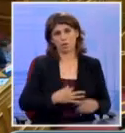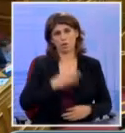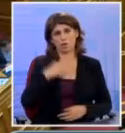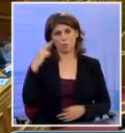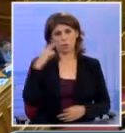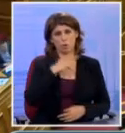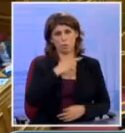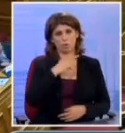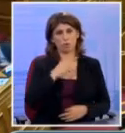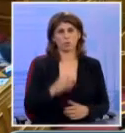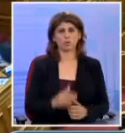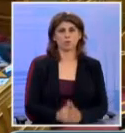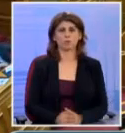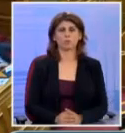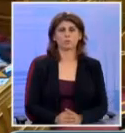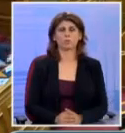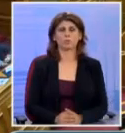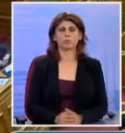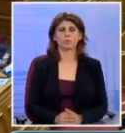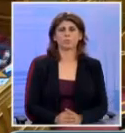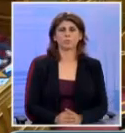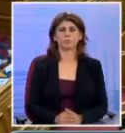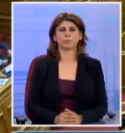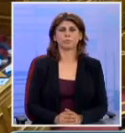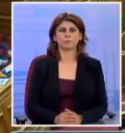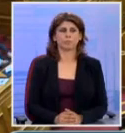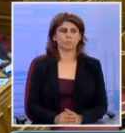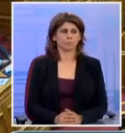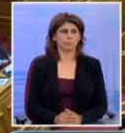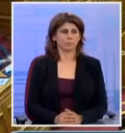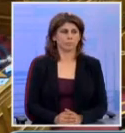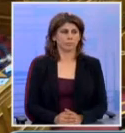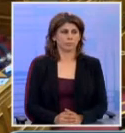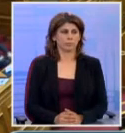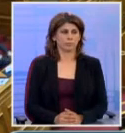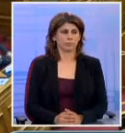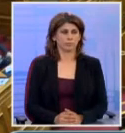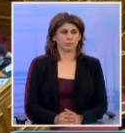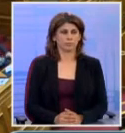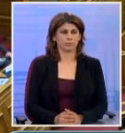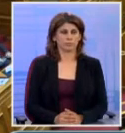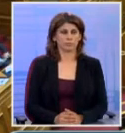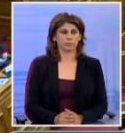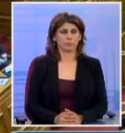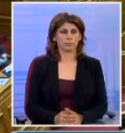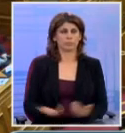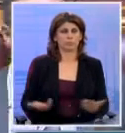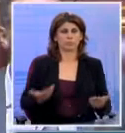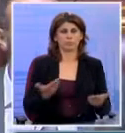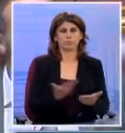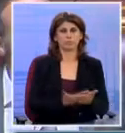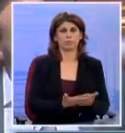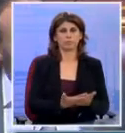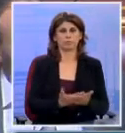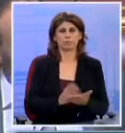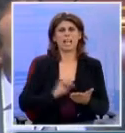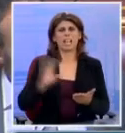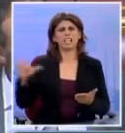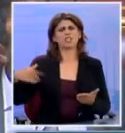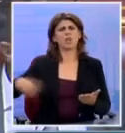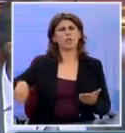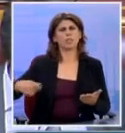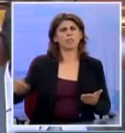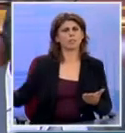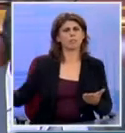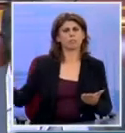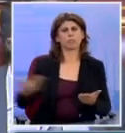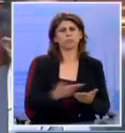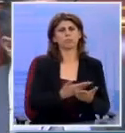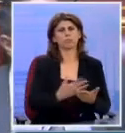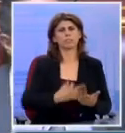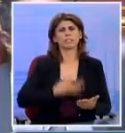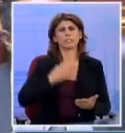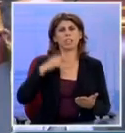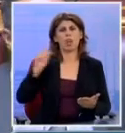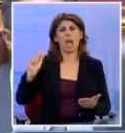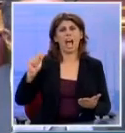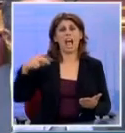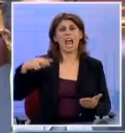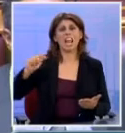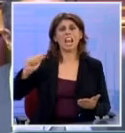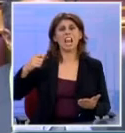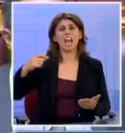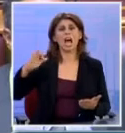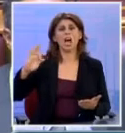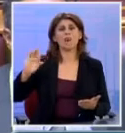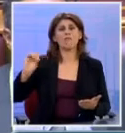Πρωθυπουργός, να καταθέσω την εξώδικη που πήρα από τον κύριο Αλαφούζο, γιατί